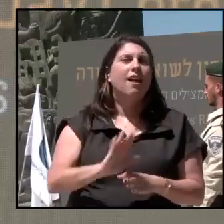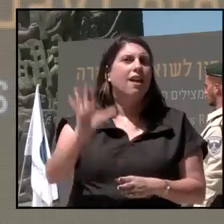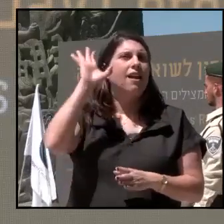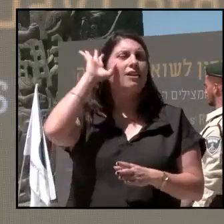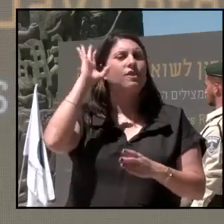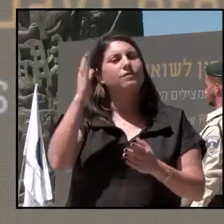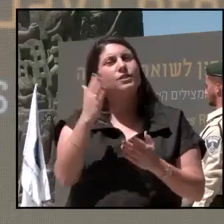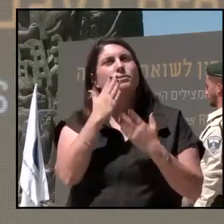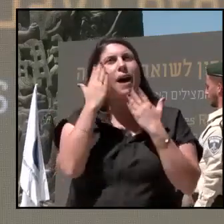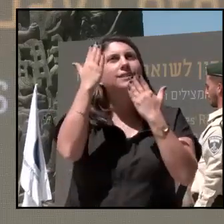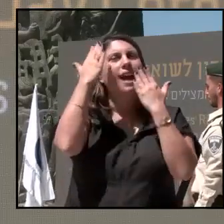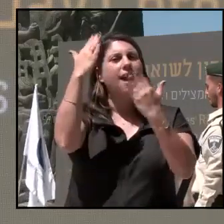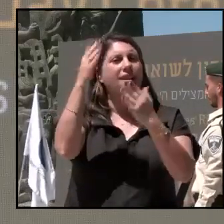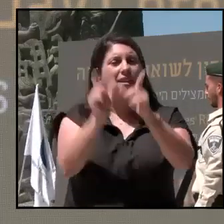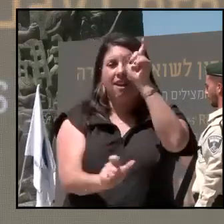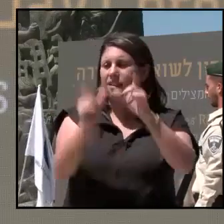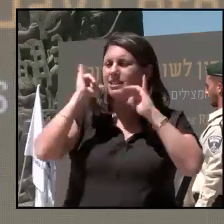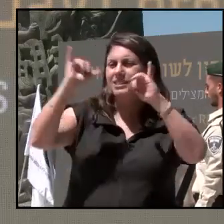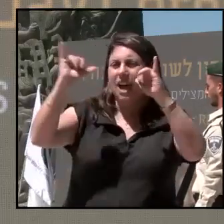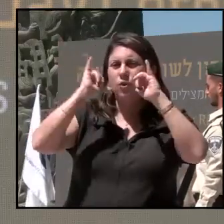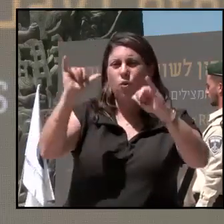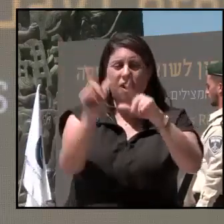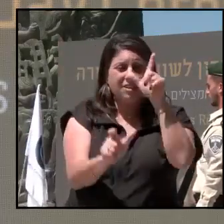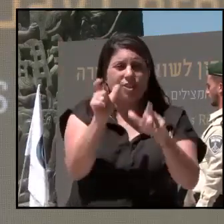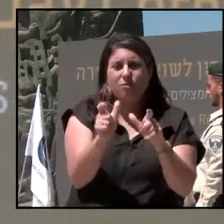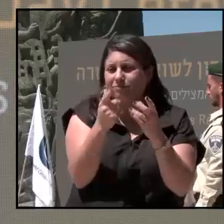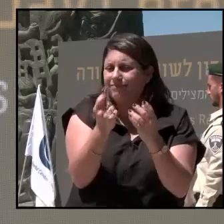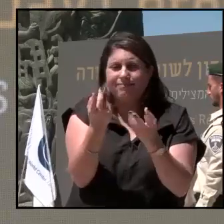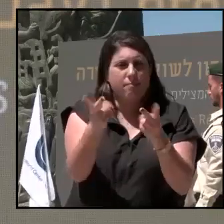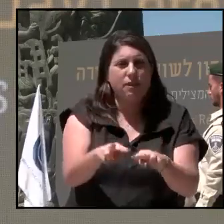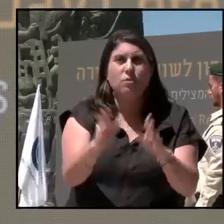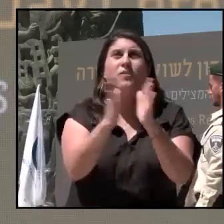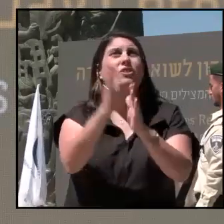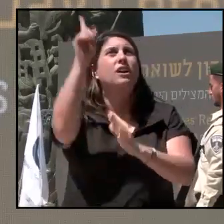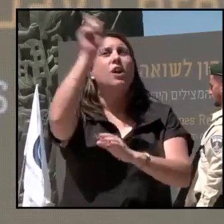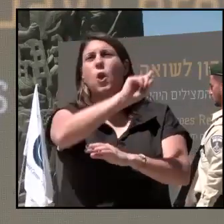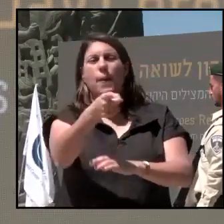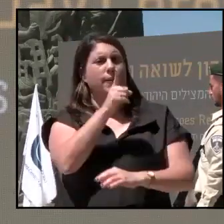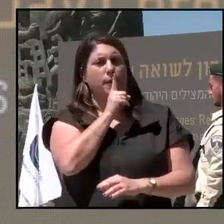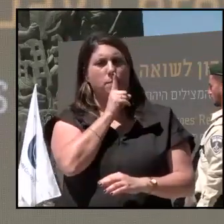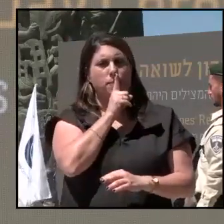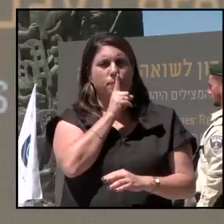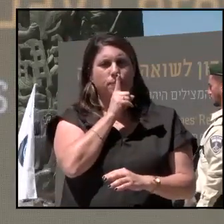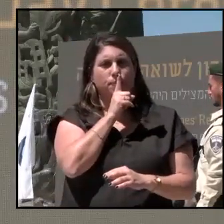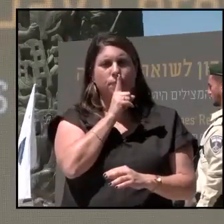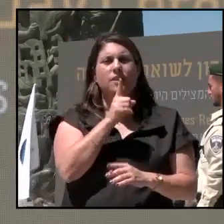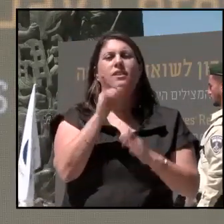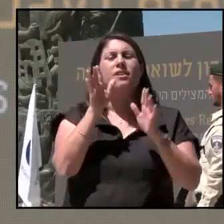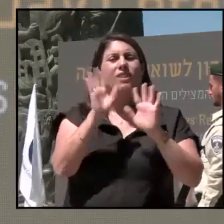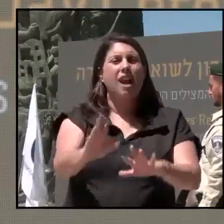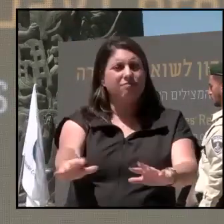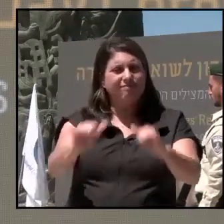שמע ישראל שזעקו הלקוחים למוות אל תדום, ואנקת